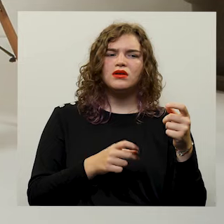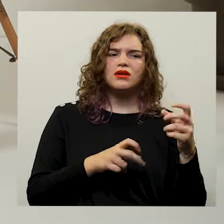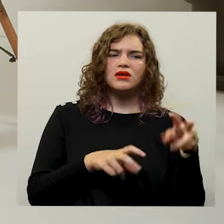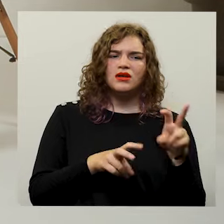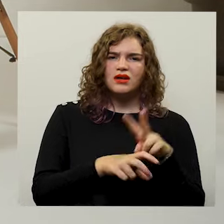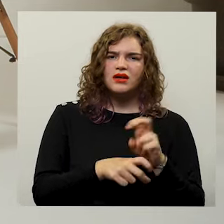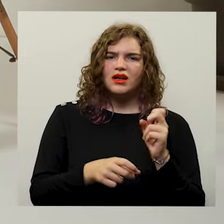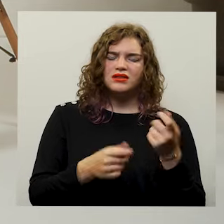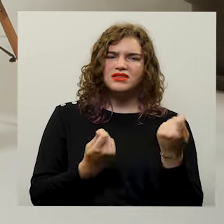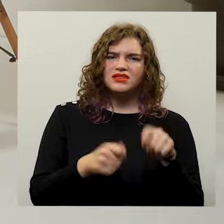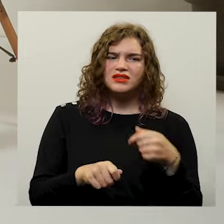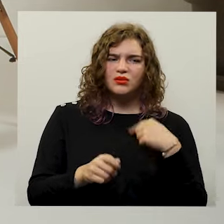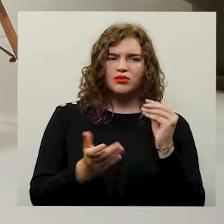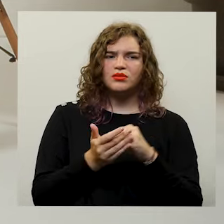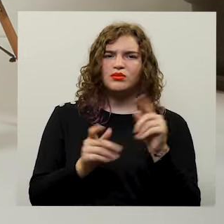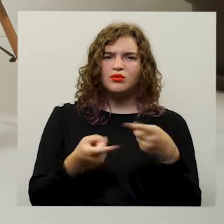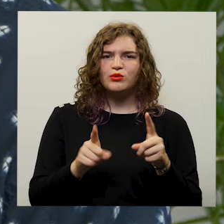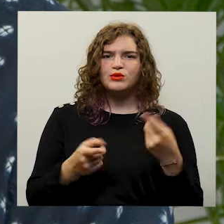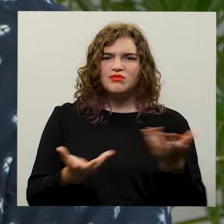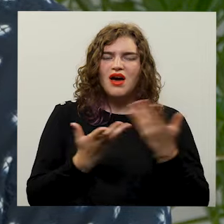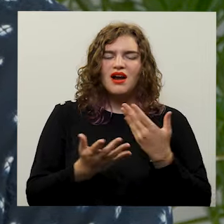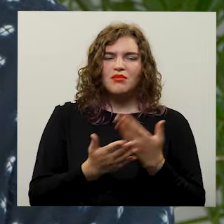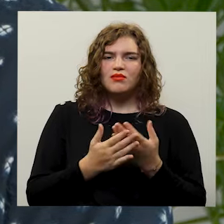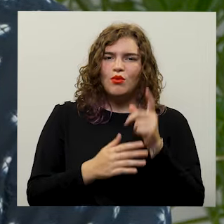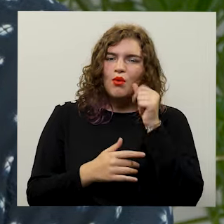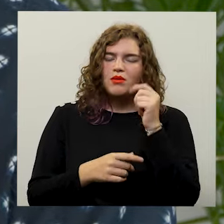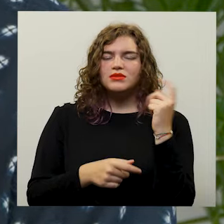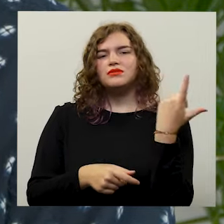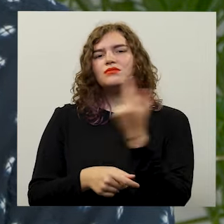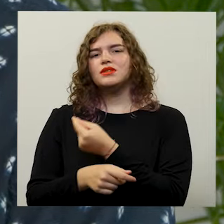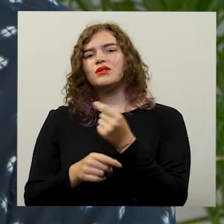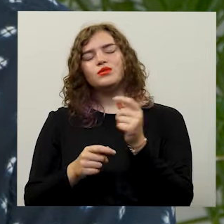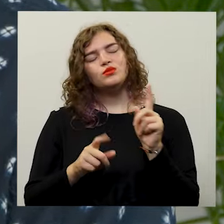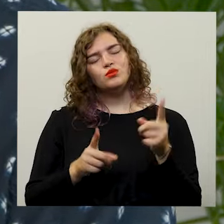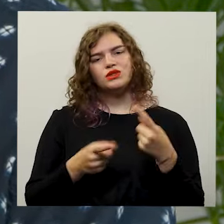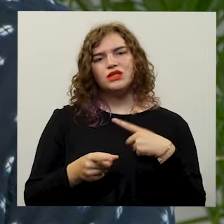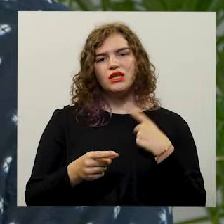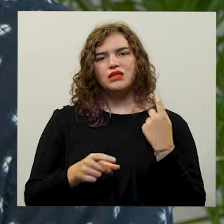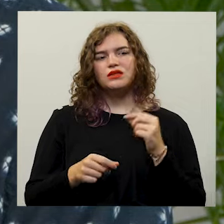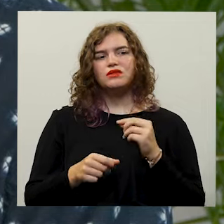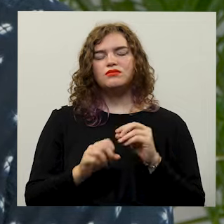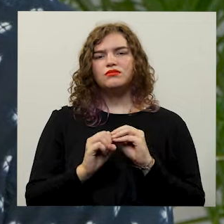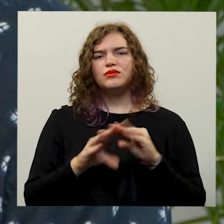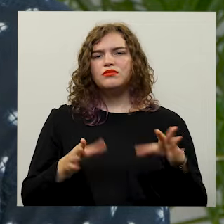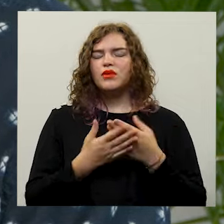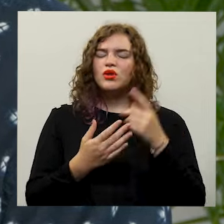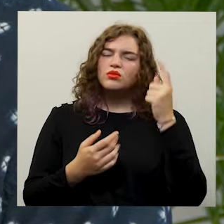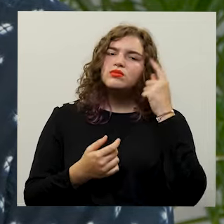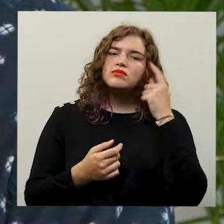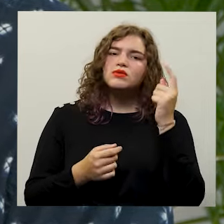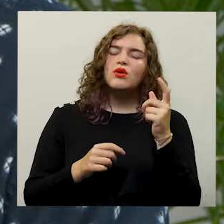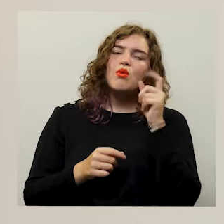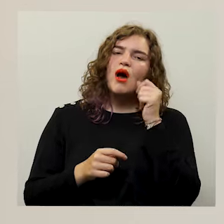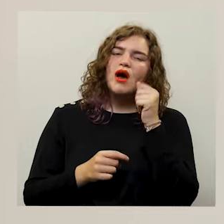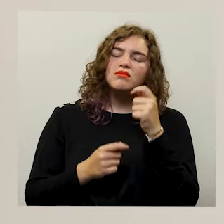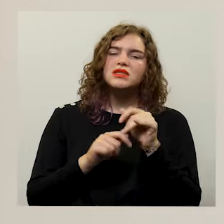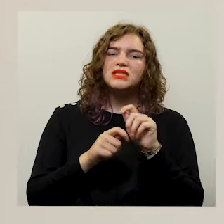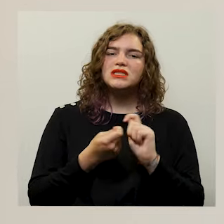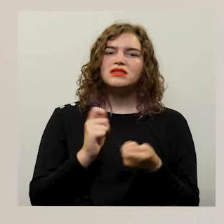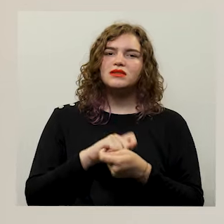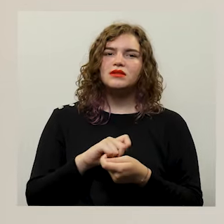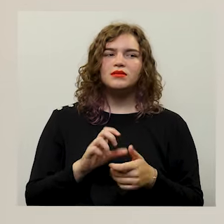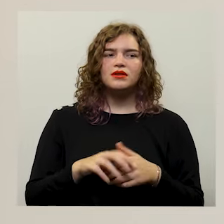că deja e ora închiderii. Așa e. Muzica are foarte mare efect asupra minții oamenilor.